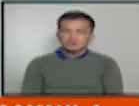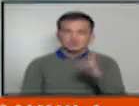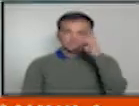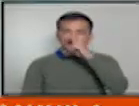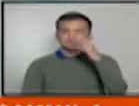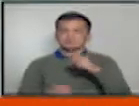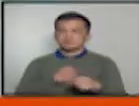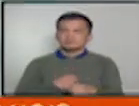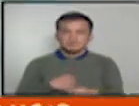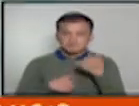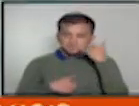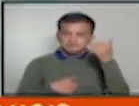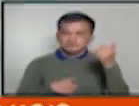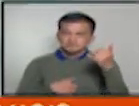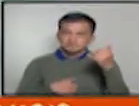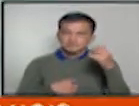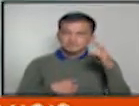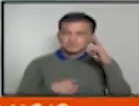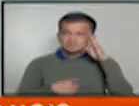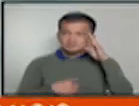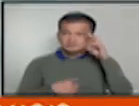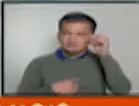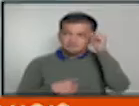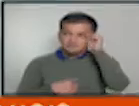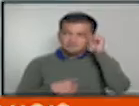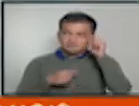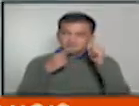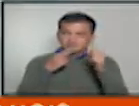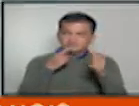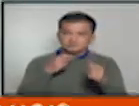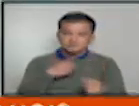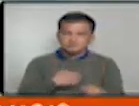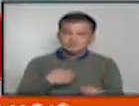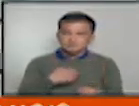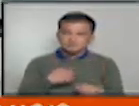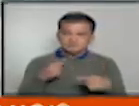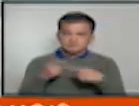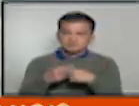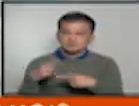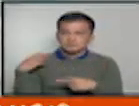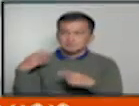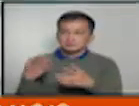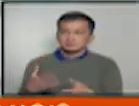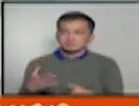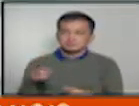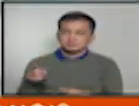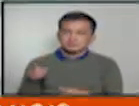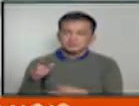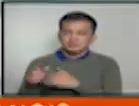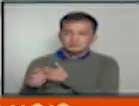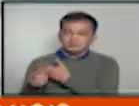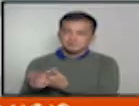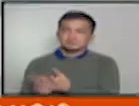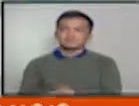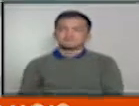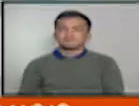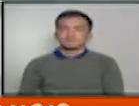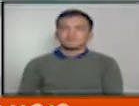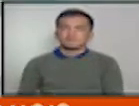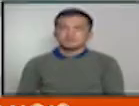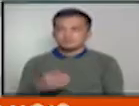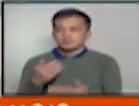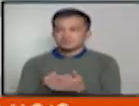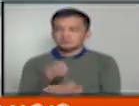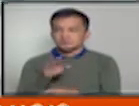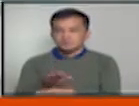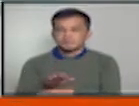Nasa ilang telepono si Victor Simbulan ang nagreklamo labang kay Chairman at sa kanyang anak. Magandang tanghali po sa